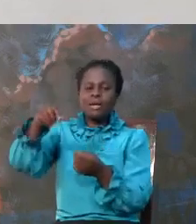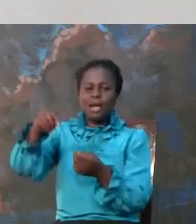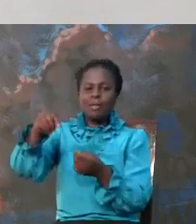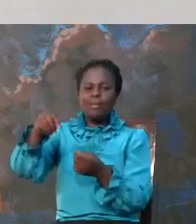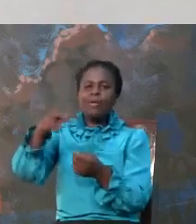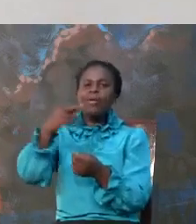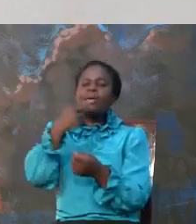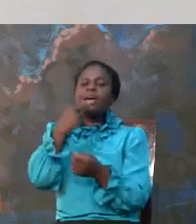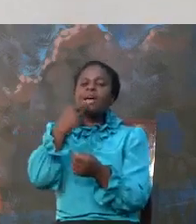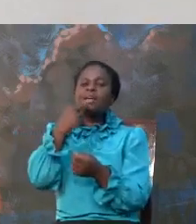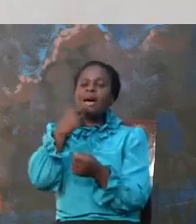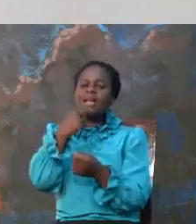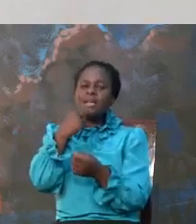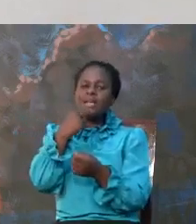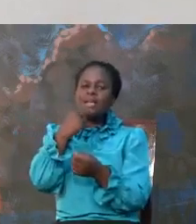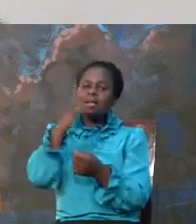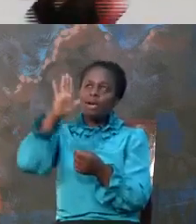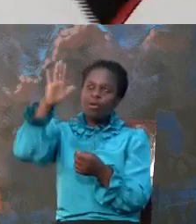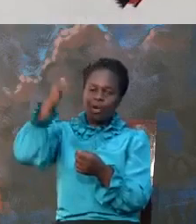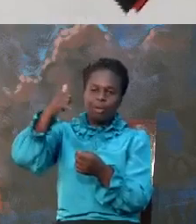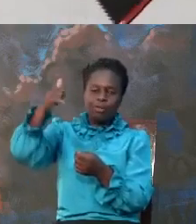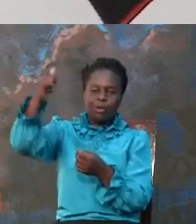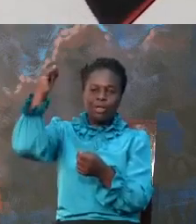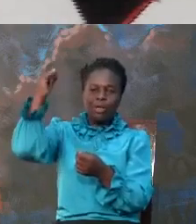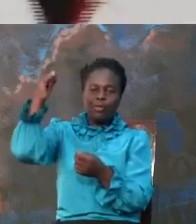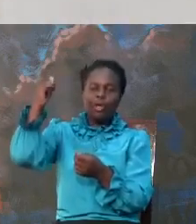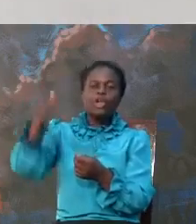nani? Ya kwake mwenyewe. Ndiye mwana